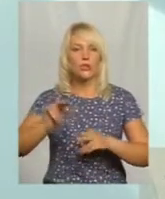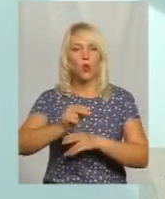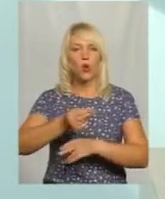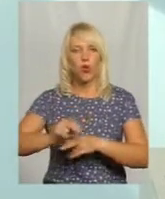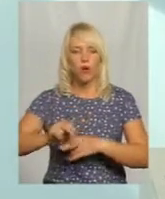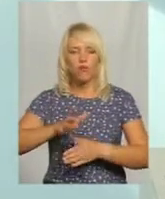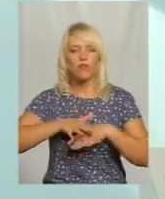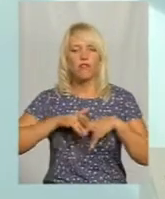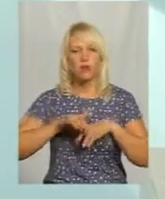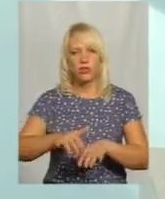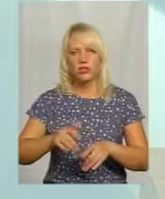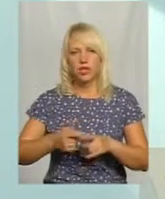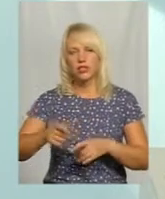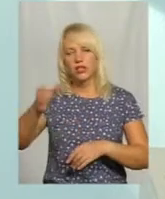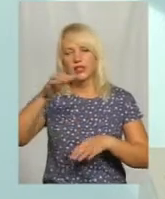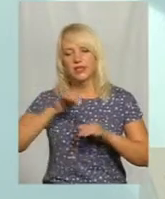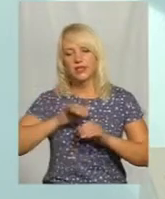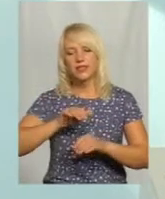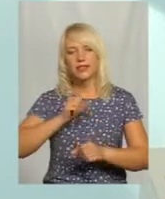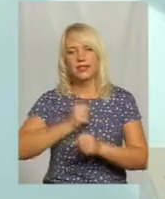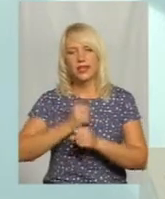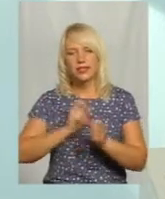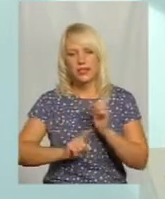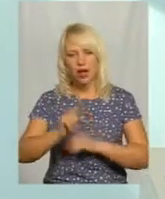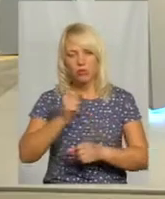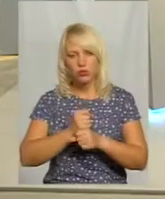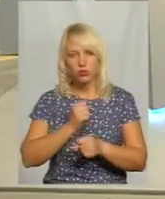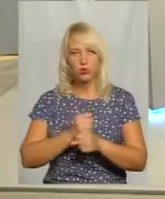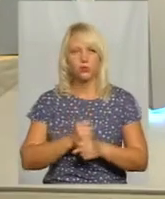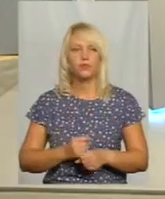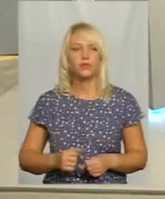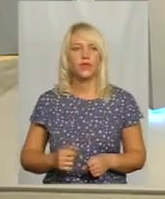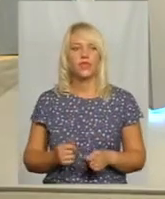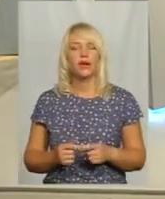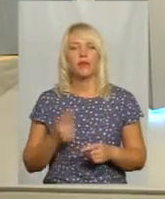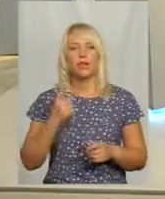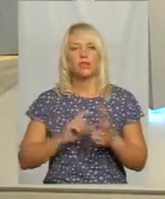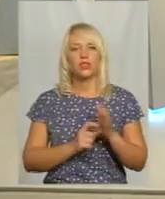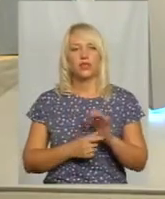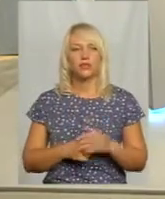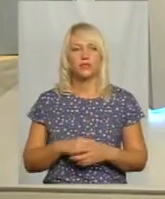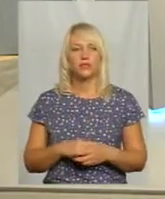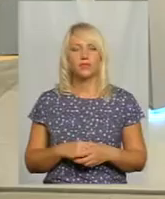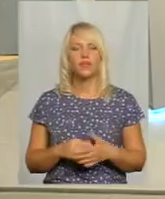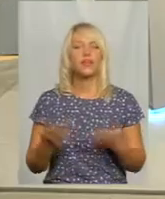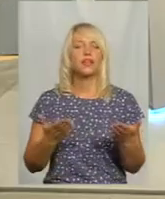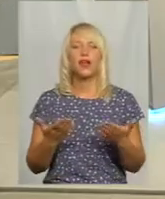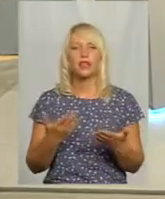в процесі ось запуску уже всіх цього річ, всіх перших класів.